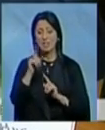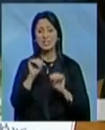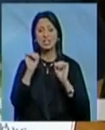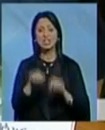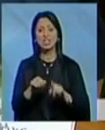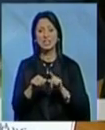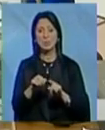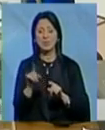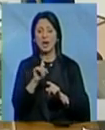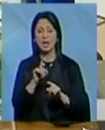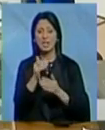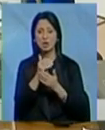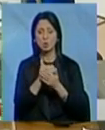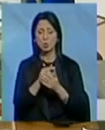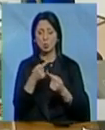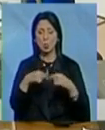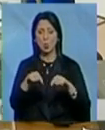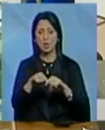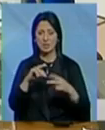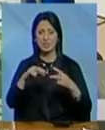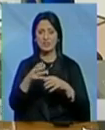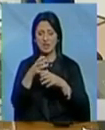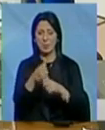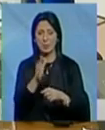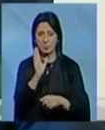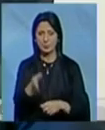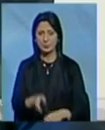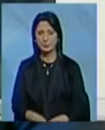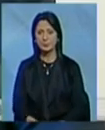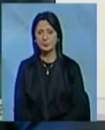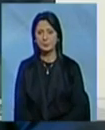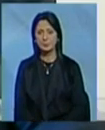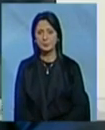კი შესაძლებელია გარკვეული სტრუქტურული და ორგანიზაციული ცვლილებების განხორციელებას.